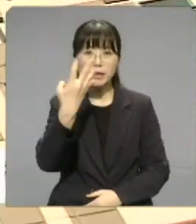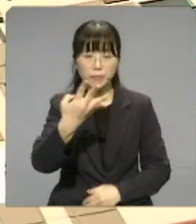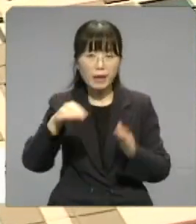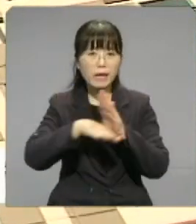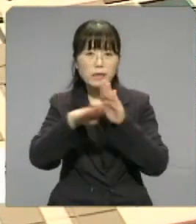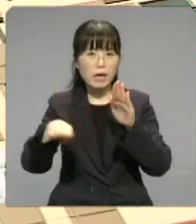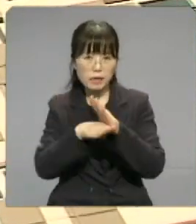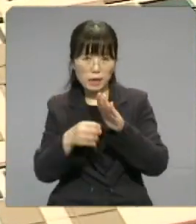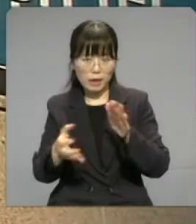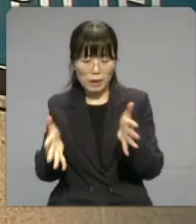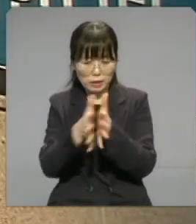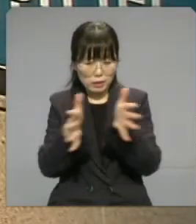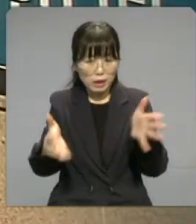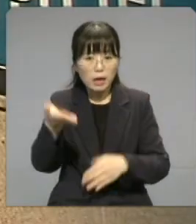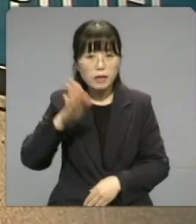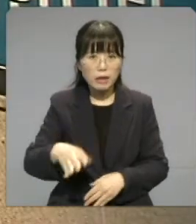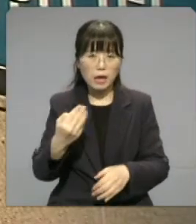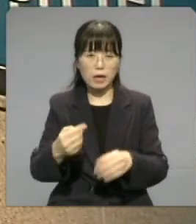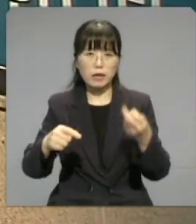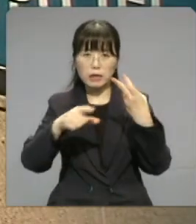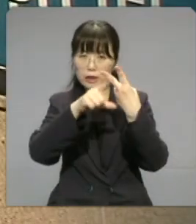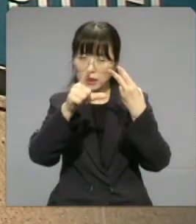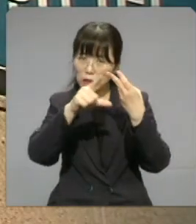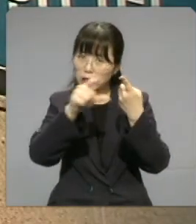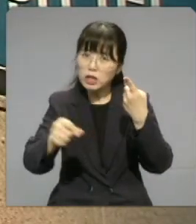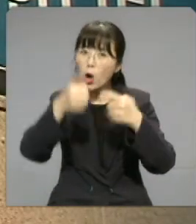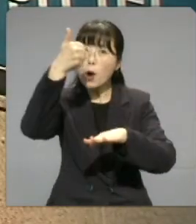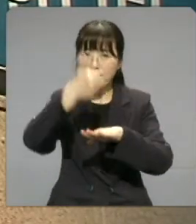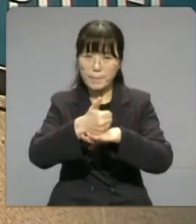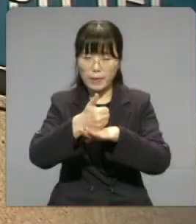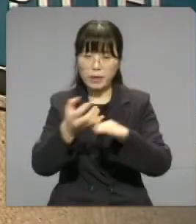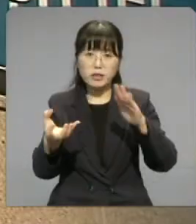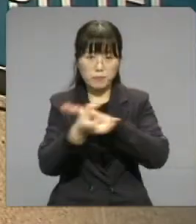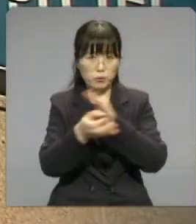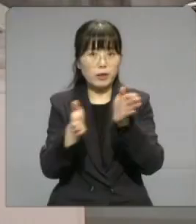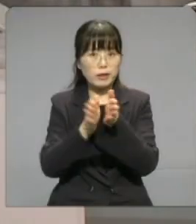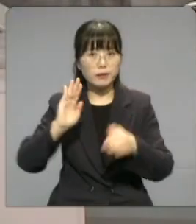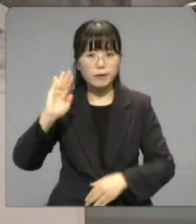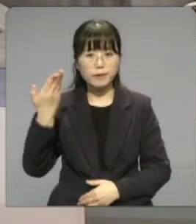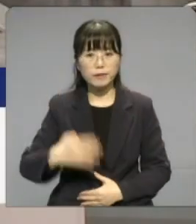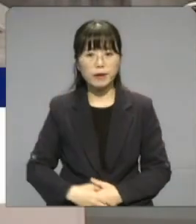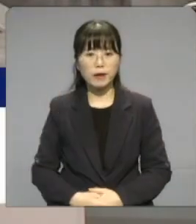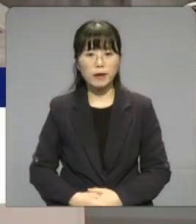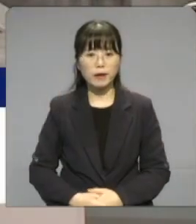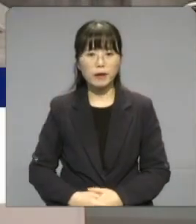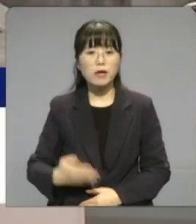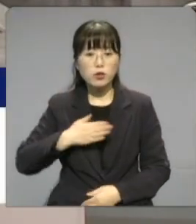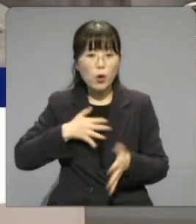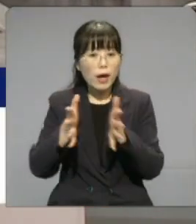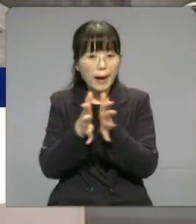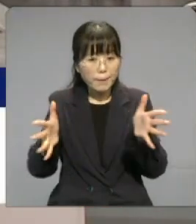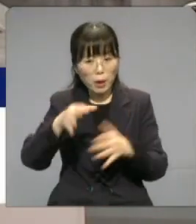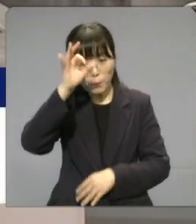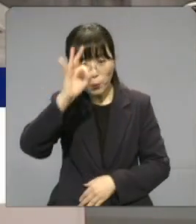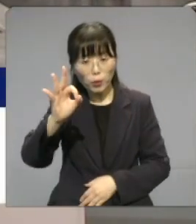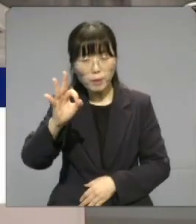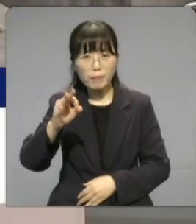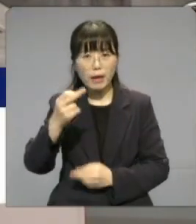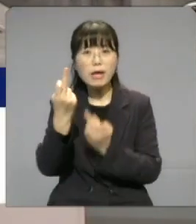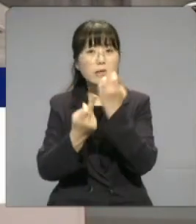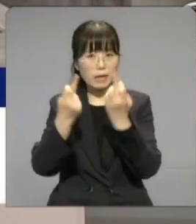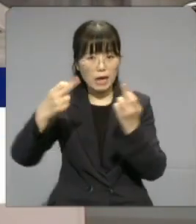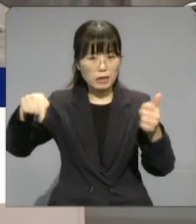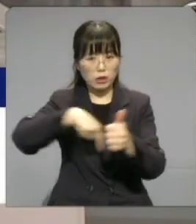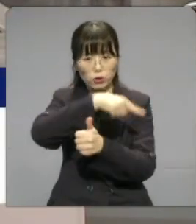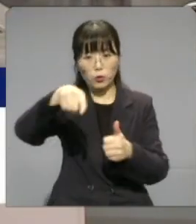174세대가 들어섰는데 지난달 말 입주가 시작됐습니다. 저희 아파트는 지금 보다시피 산이